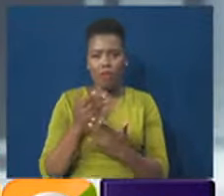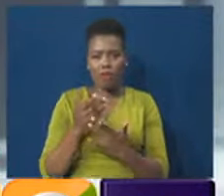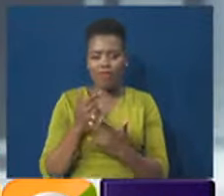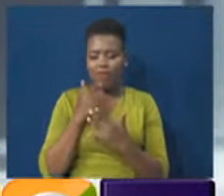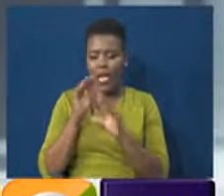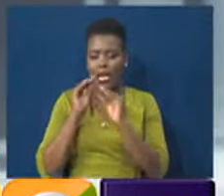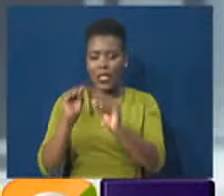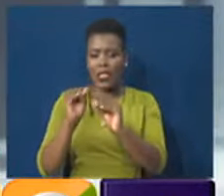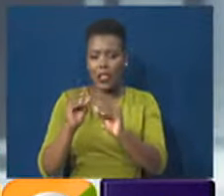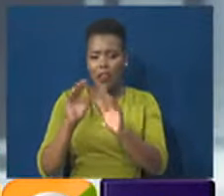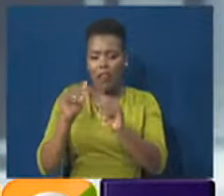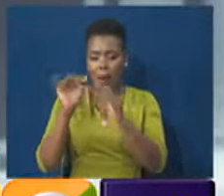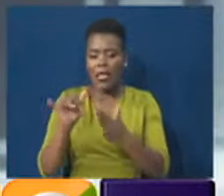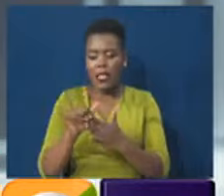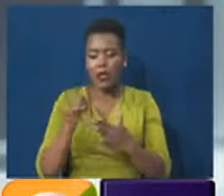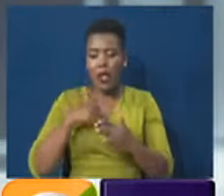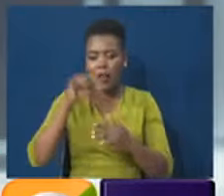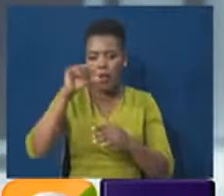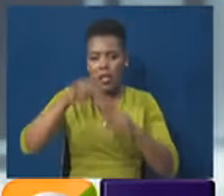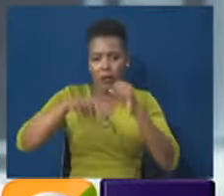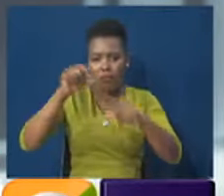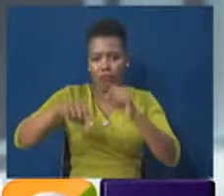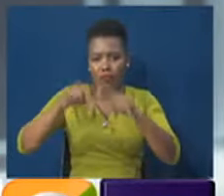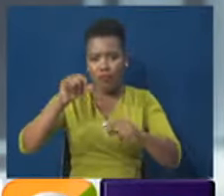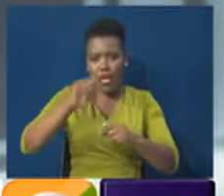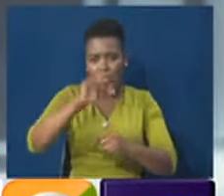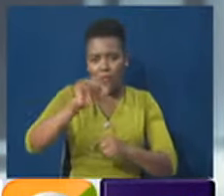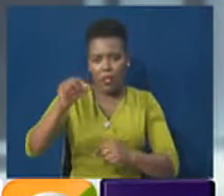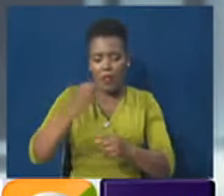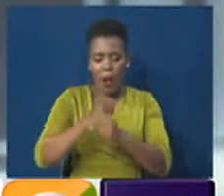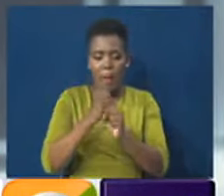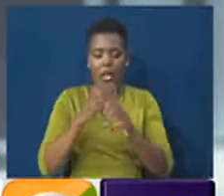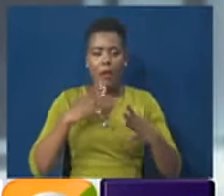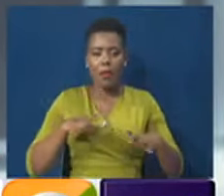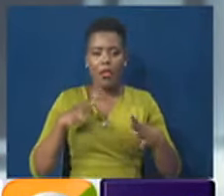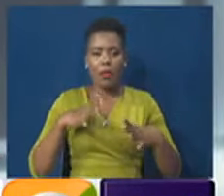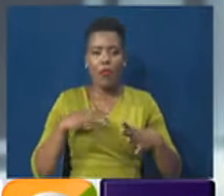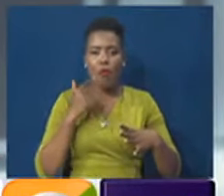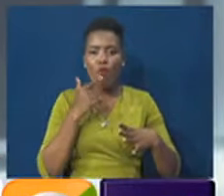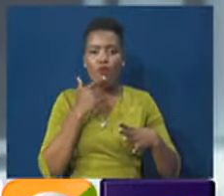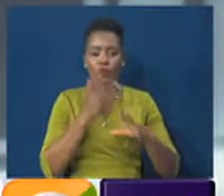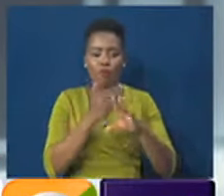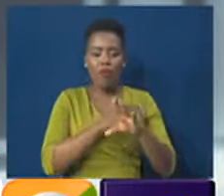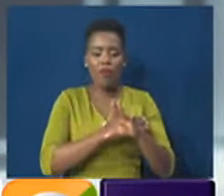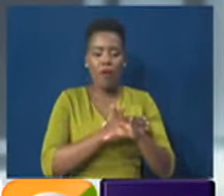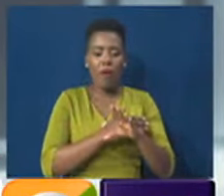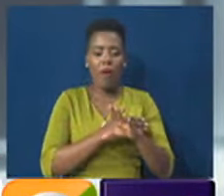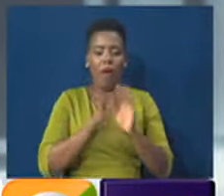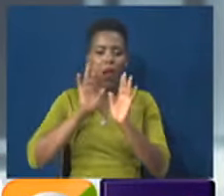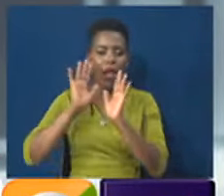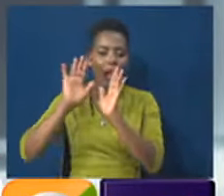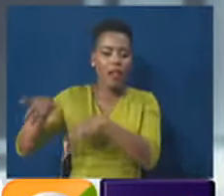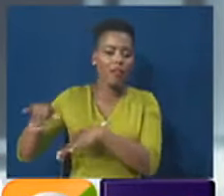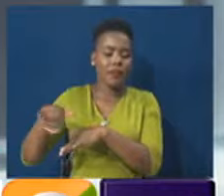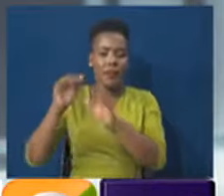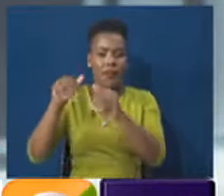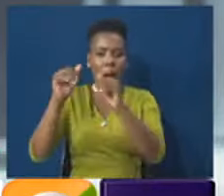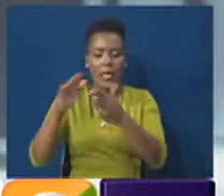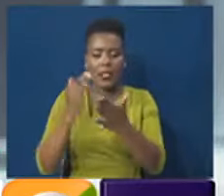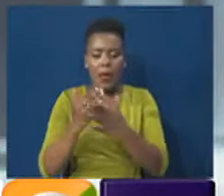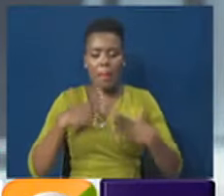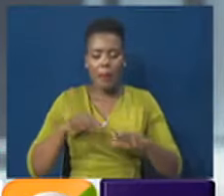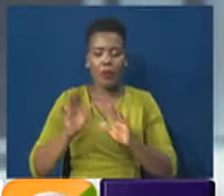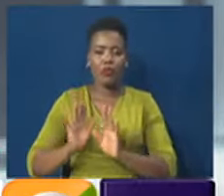mbolea iliwafanya wengi ambao pia walikuwa hawajihusishi na ukulima kujihusisha. Sababu wengi waliwacha ukulima